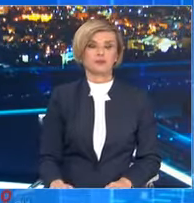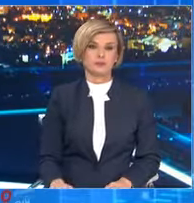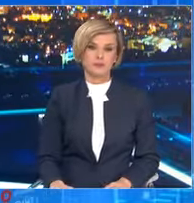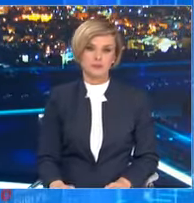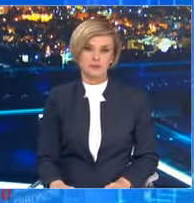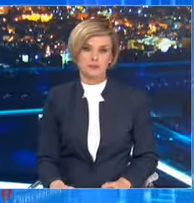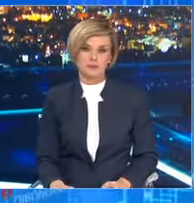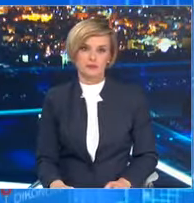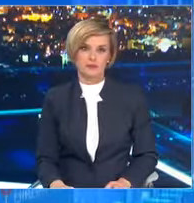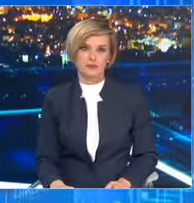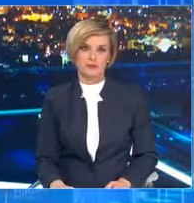Υπότιτλοι AUTHORWAVE